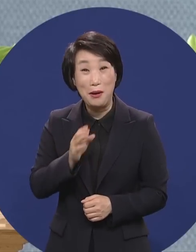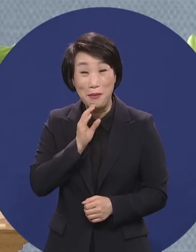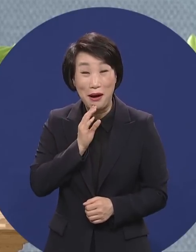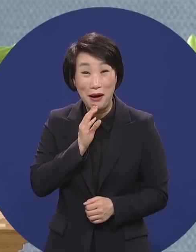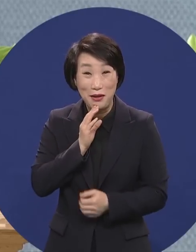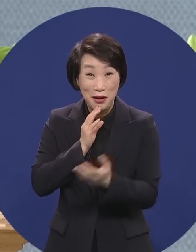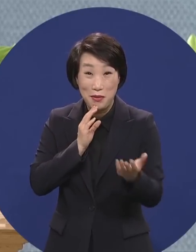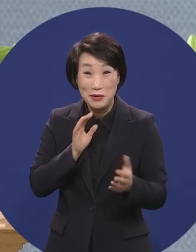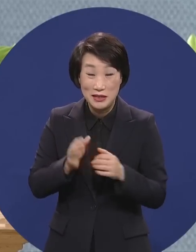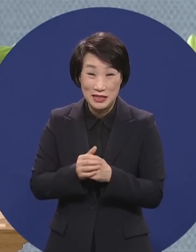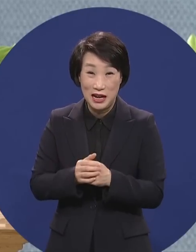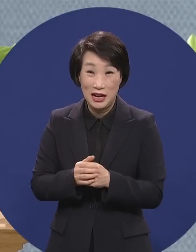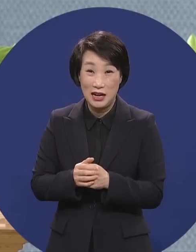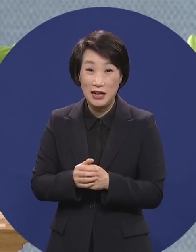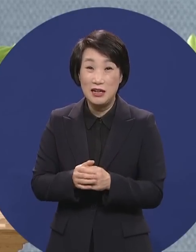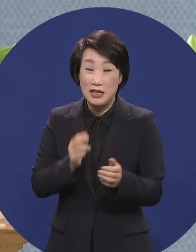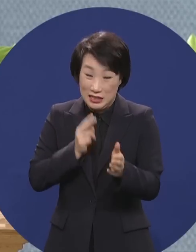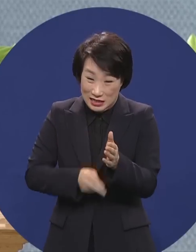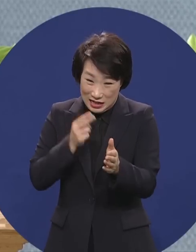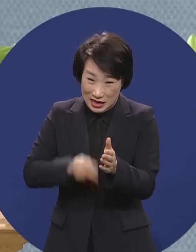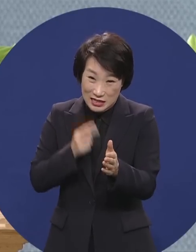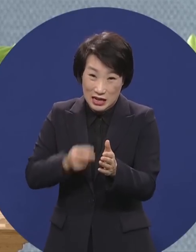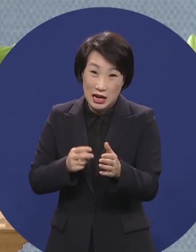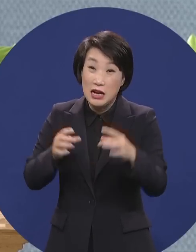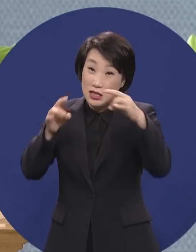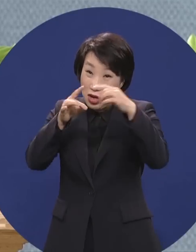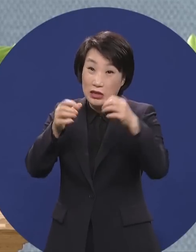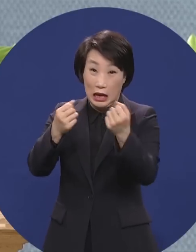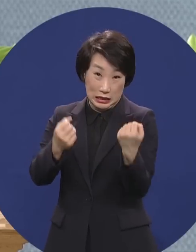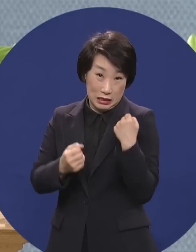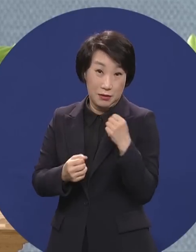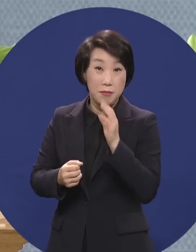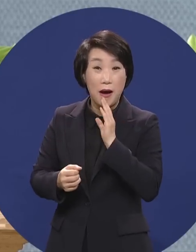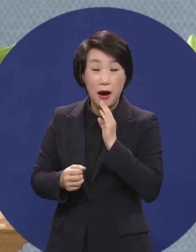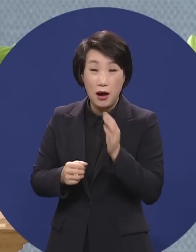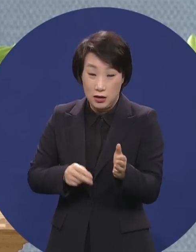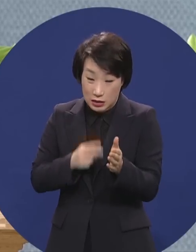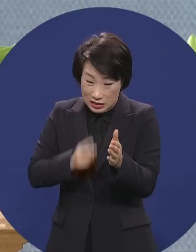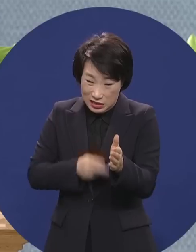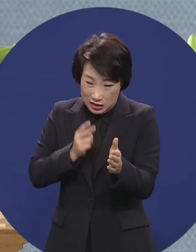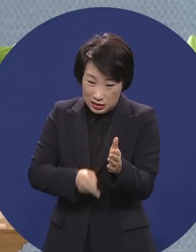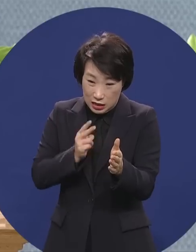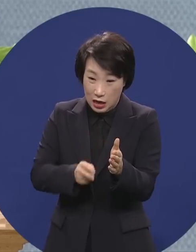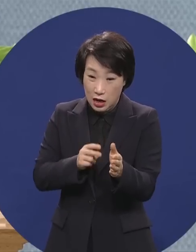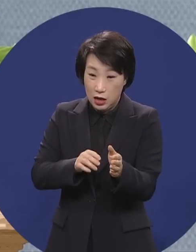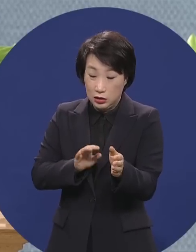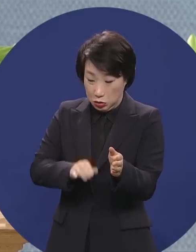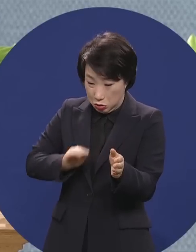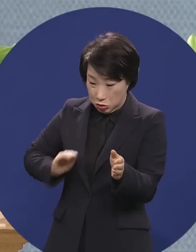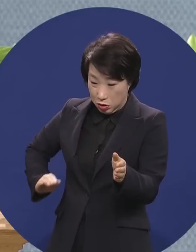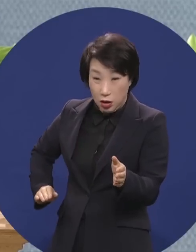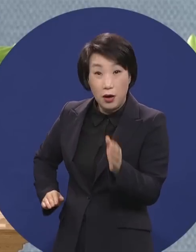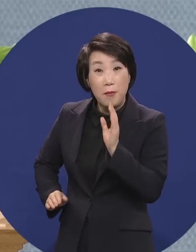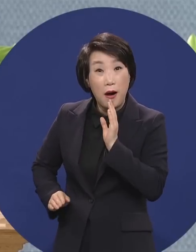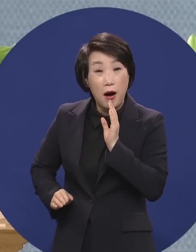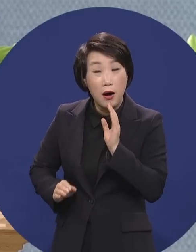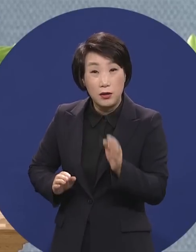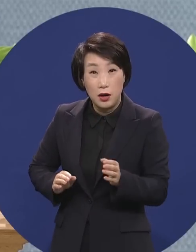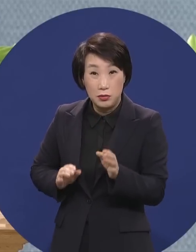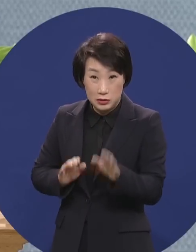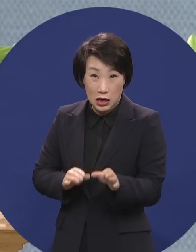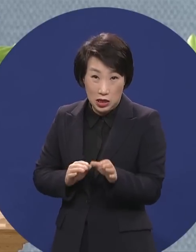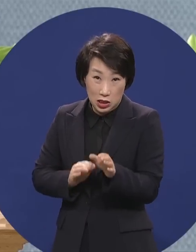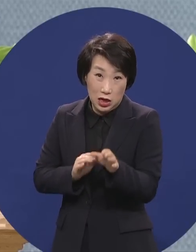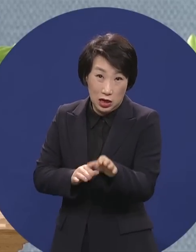강하게 끌고 가는 앞에 있는 전동의 힘에 의해서 가다 철골이 벗어나면 뒷차는 끌려가는 힘에 의해서